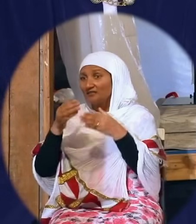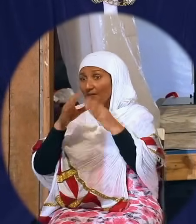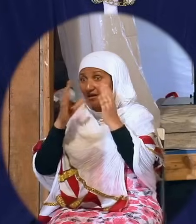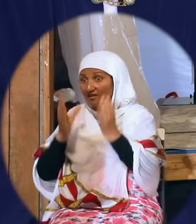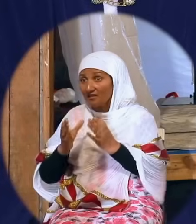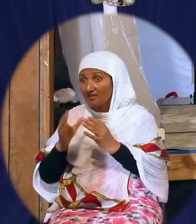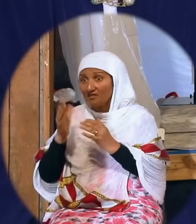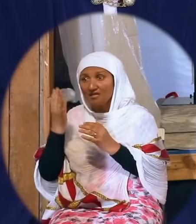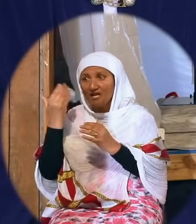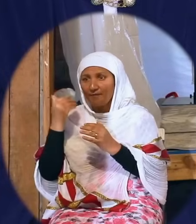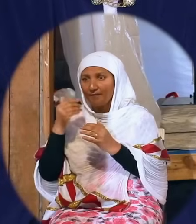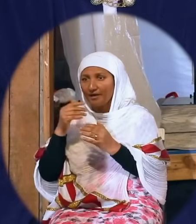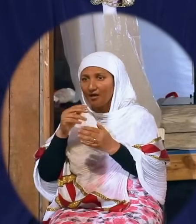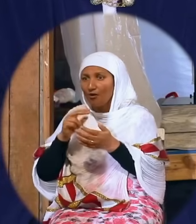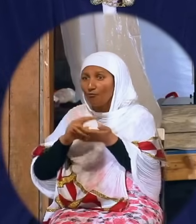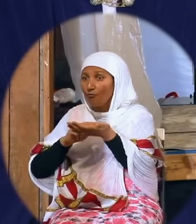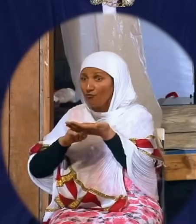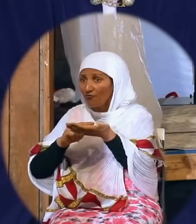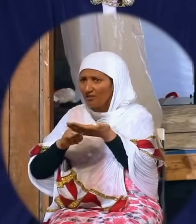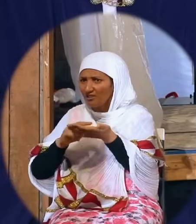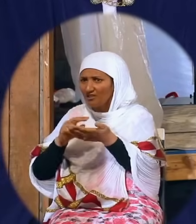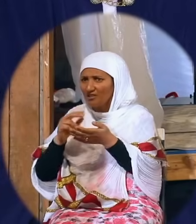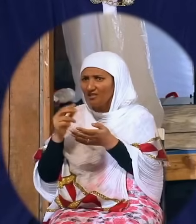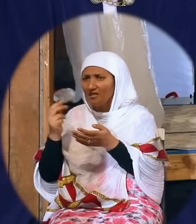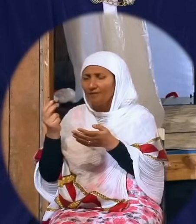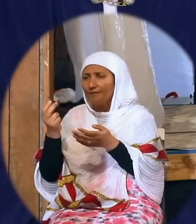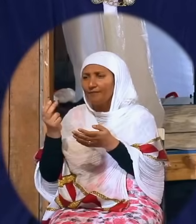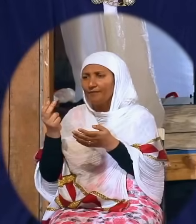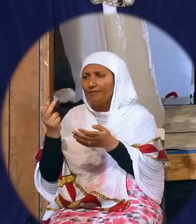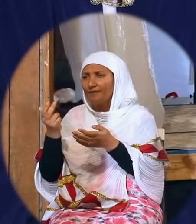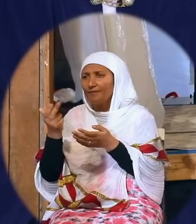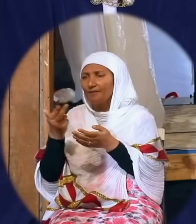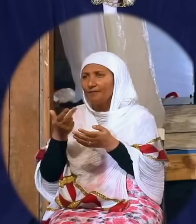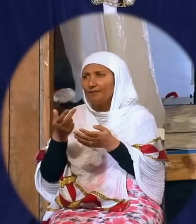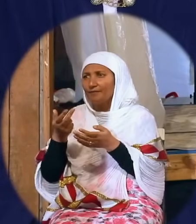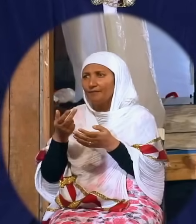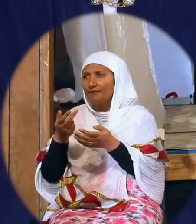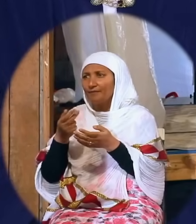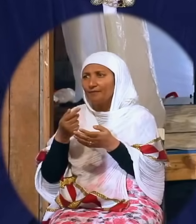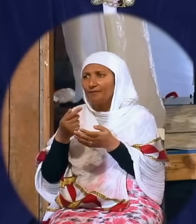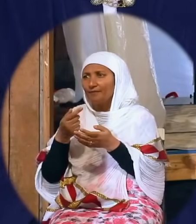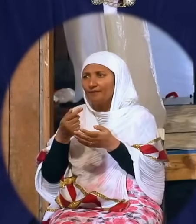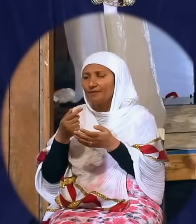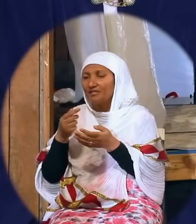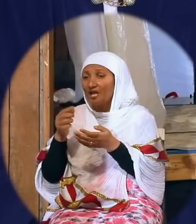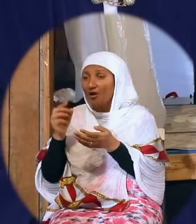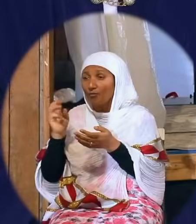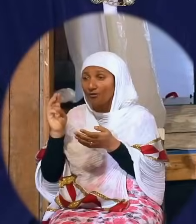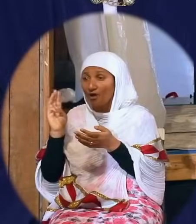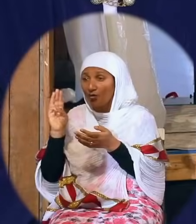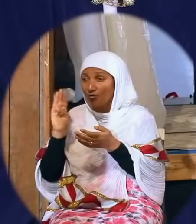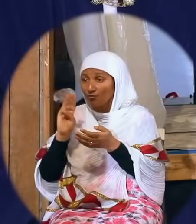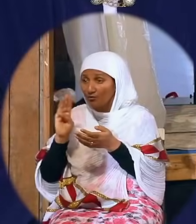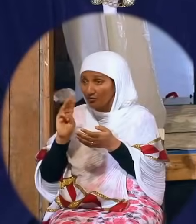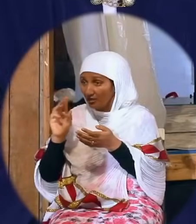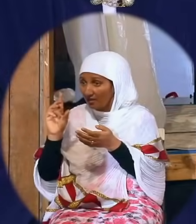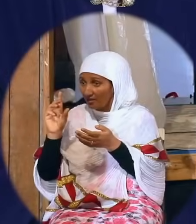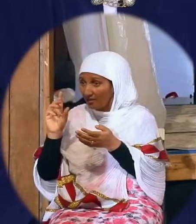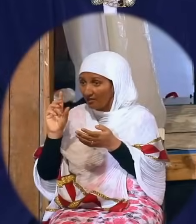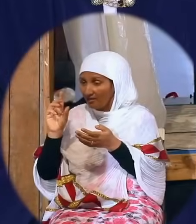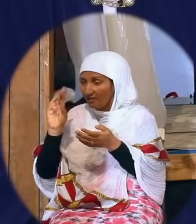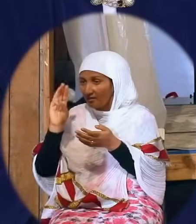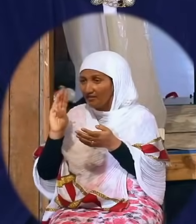ስለነበረ በዩኒቨርሲቲ አንድ 30 ብላም ክሬዲት በዚህ በዴቨሎፕመንታል ሳይኮሎጂ እና በዚህ ተመረያለሁ ድሉ ሰጥቶኛል ከዚያም ጋር